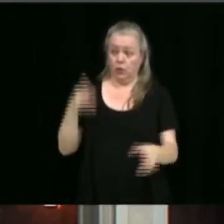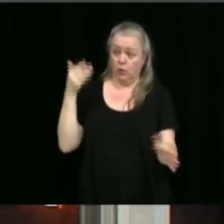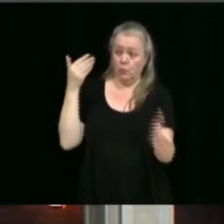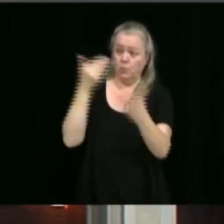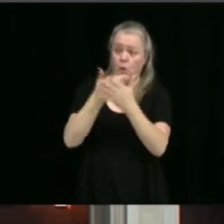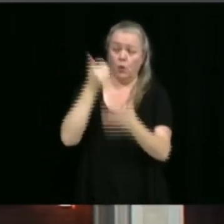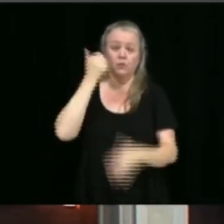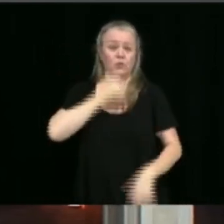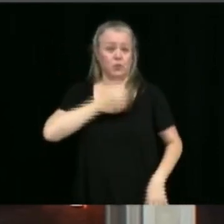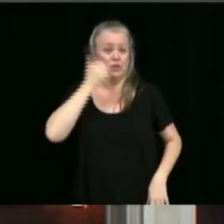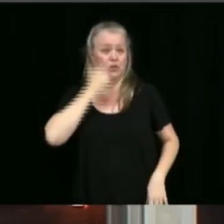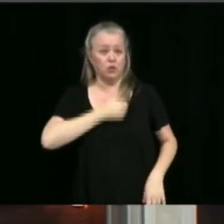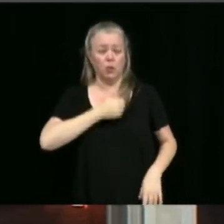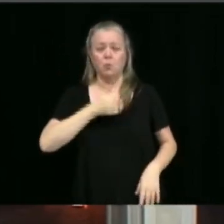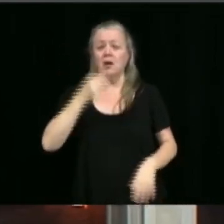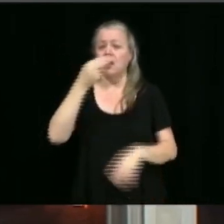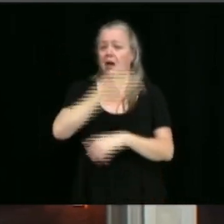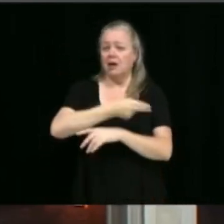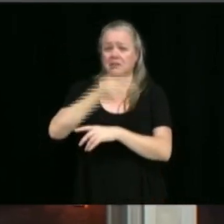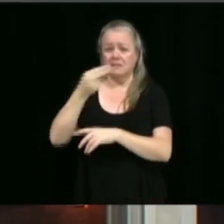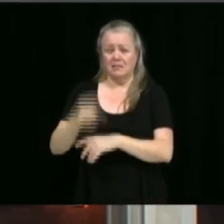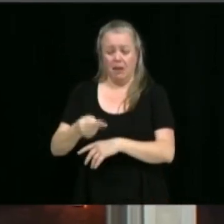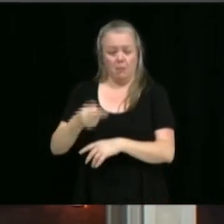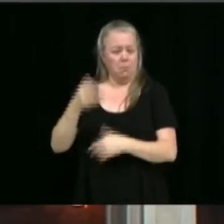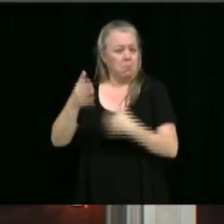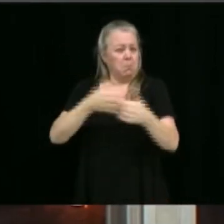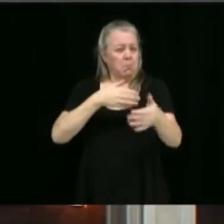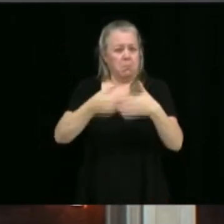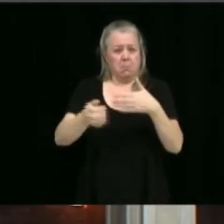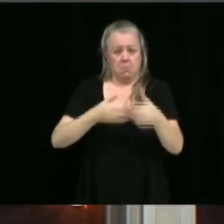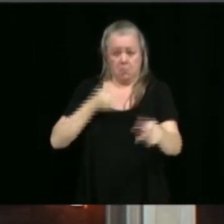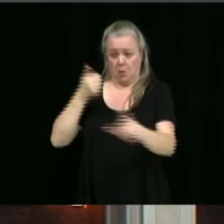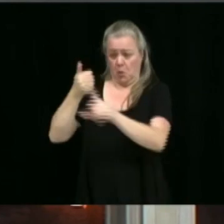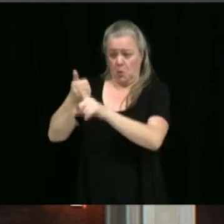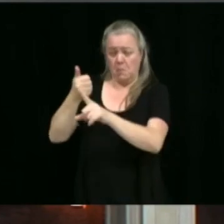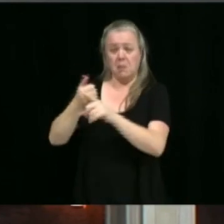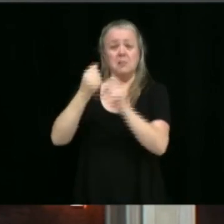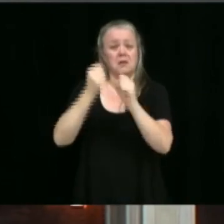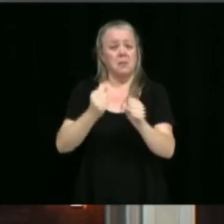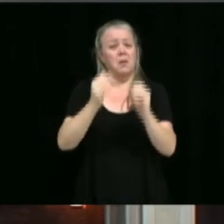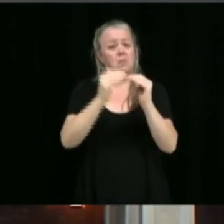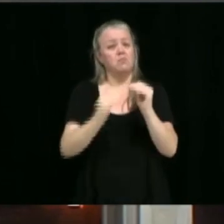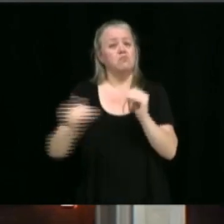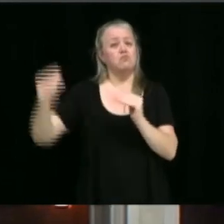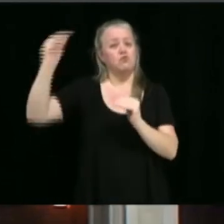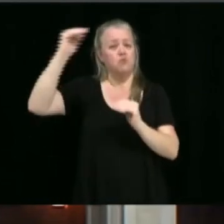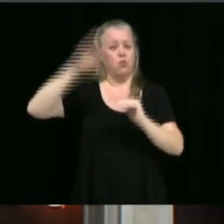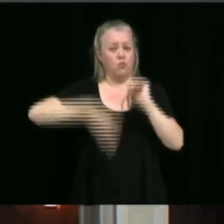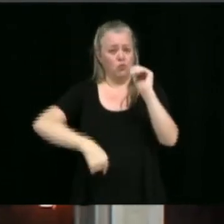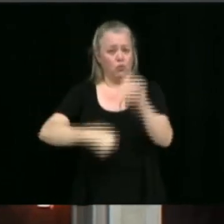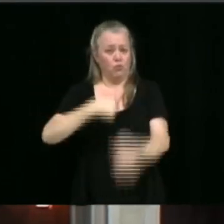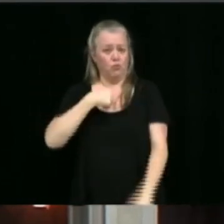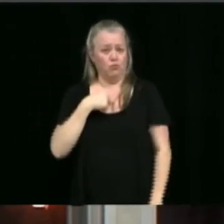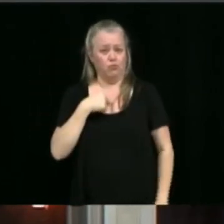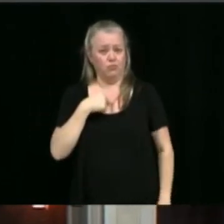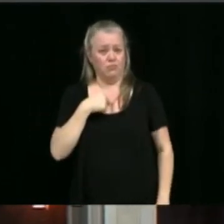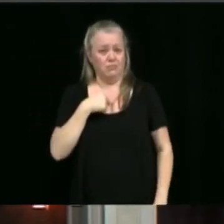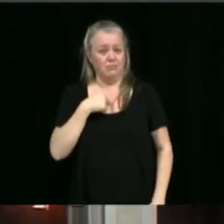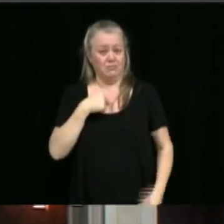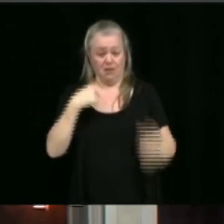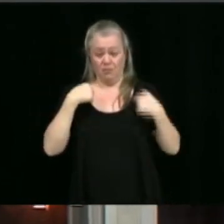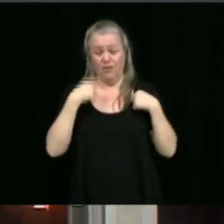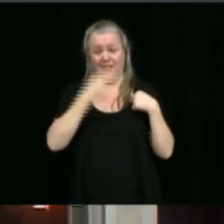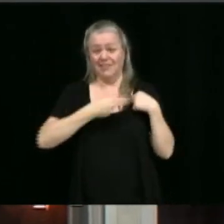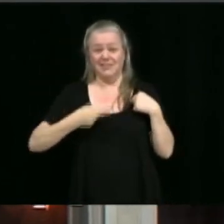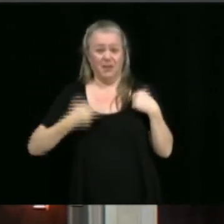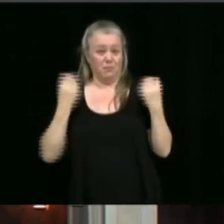rend supérieur à des gens comme nous, qui n'avons aucun handicap, au moins visible. Pour l'édition 2023,